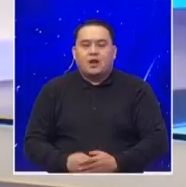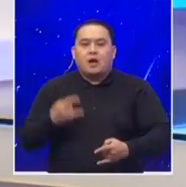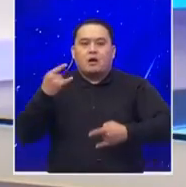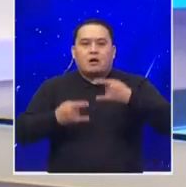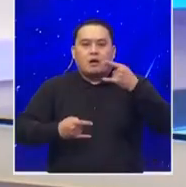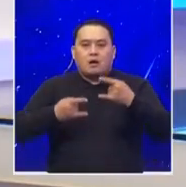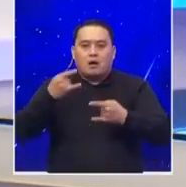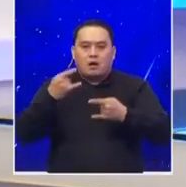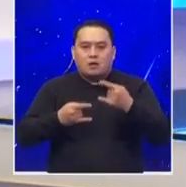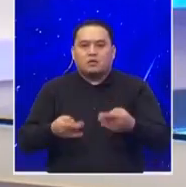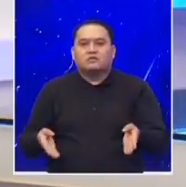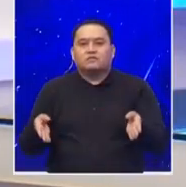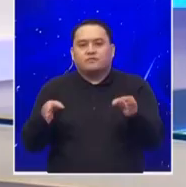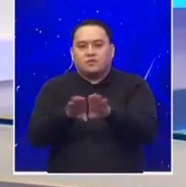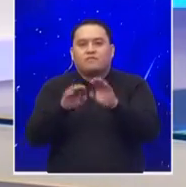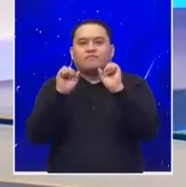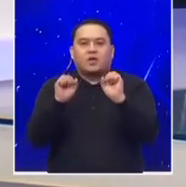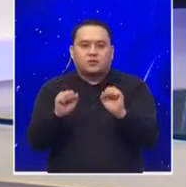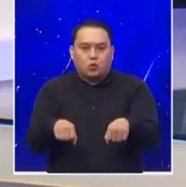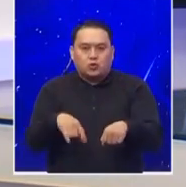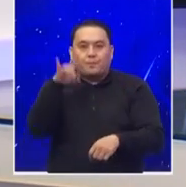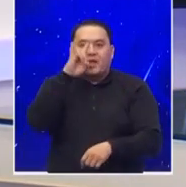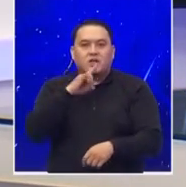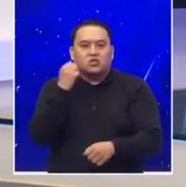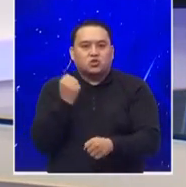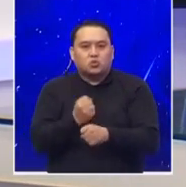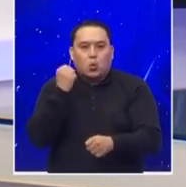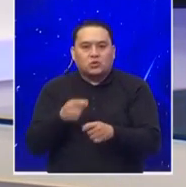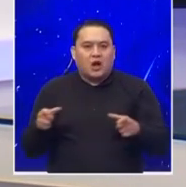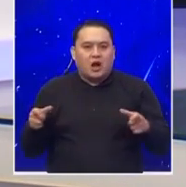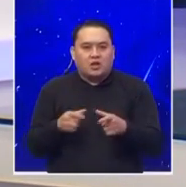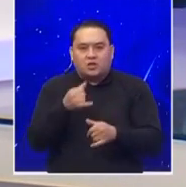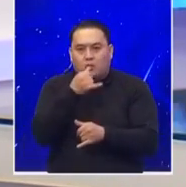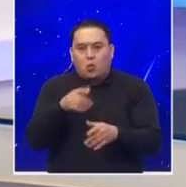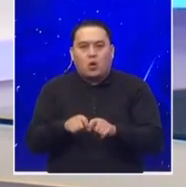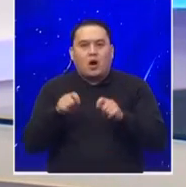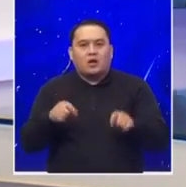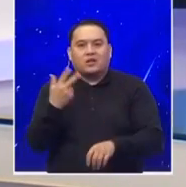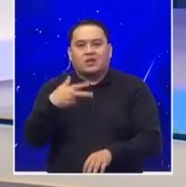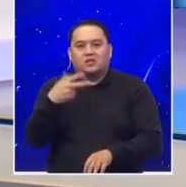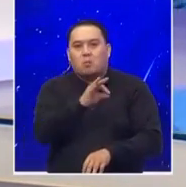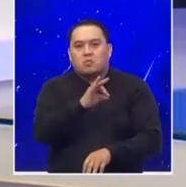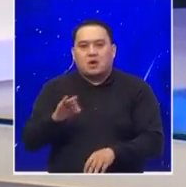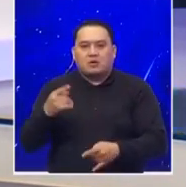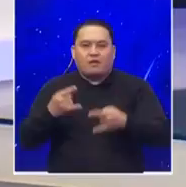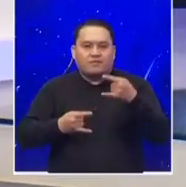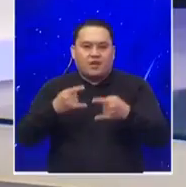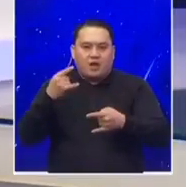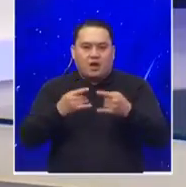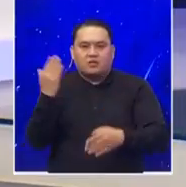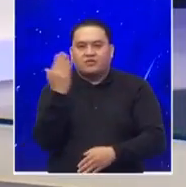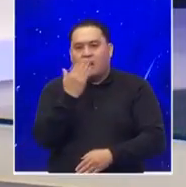Кинотеатры на грани закрытия. В Казахстане после жесткого карантина до сих пор не открылись около 30%